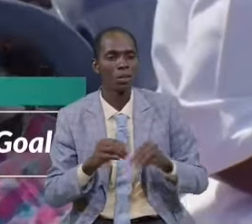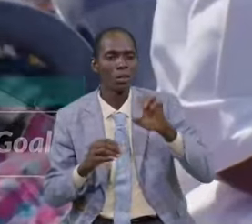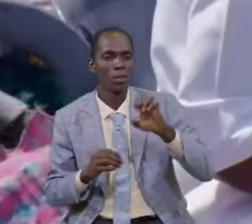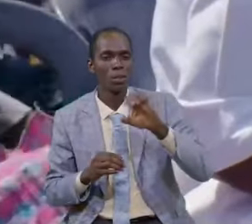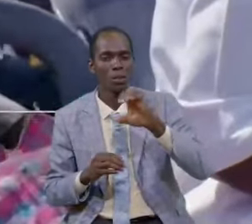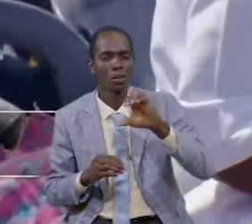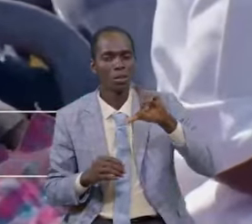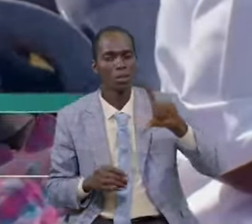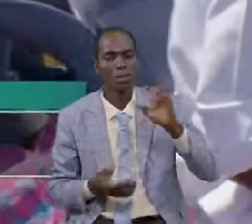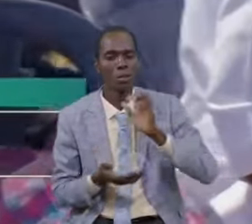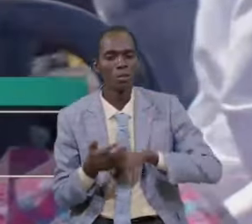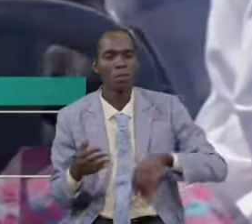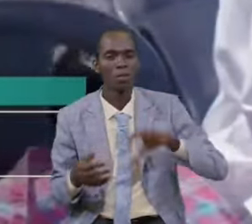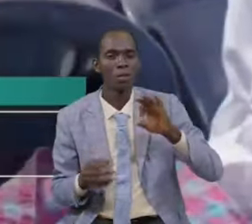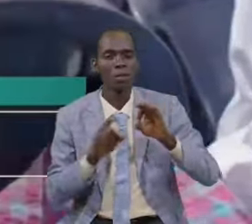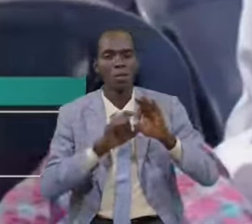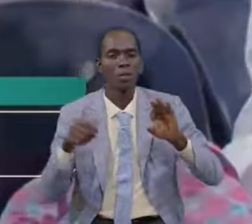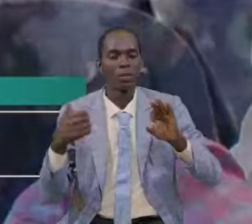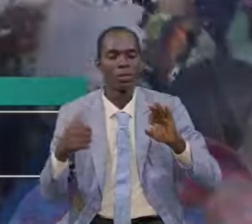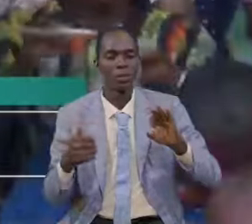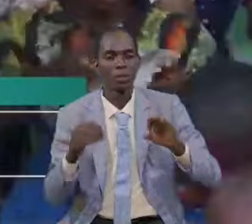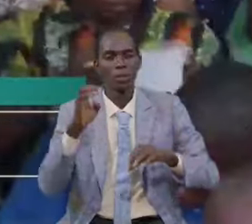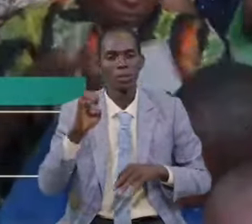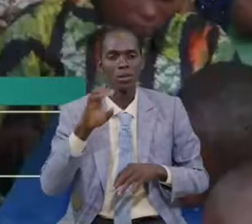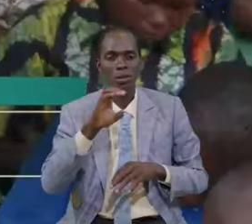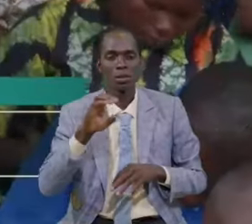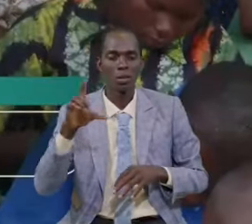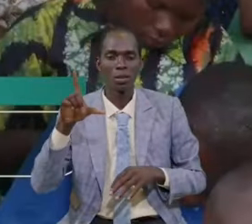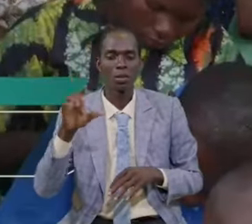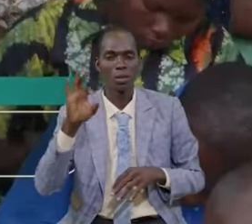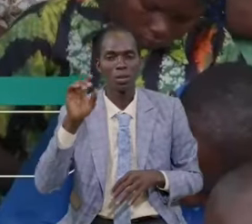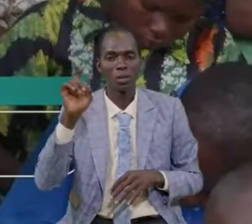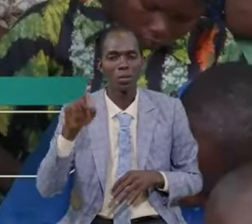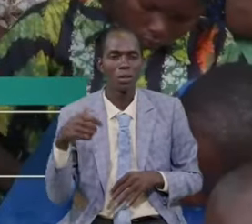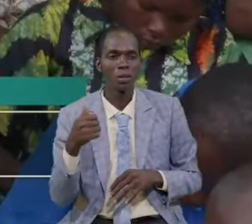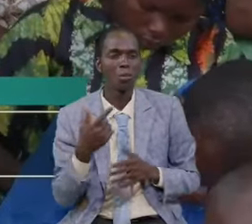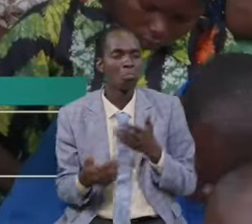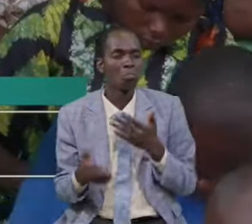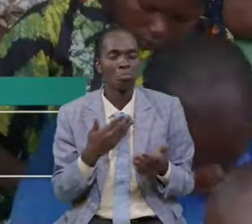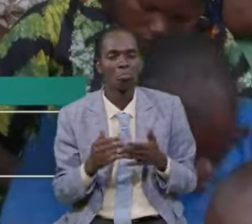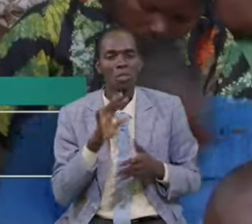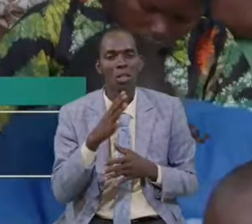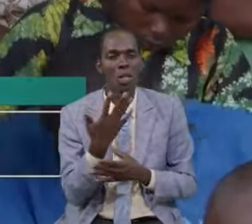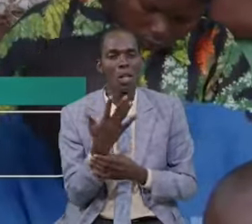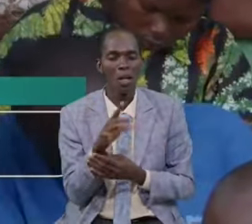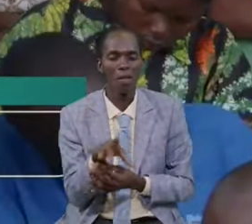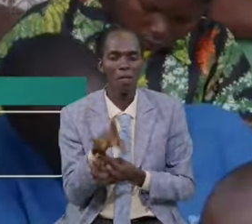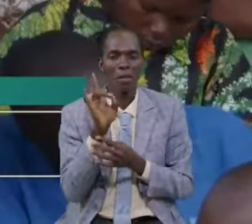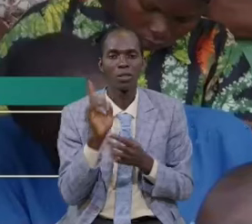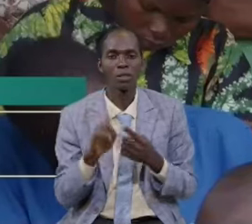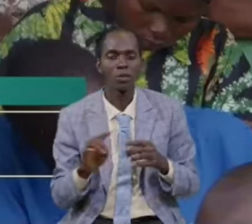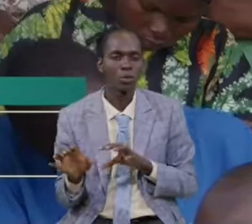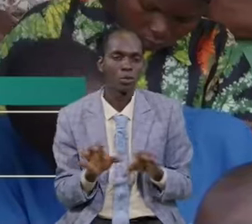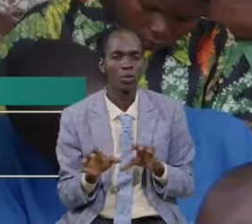verset 10. En Ecclésiaste 9, 10. Tout ce que ta main trouve à faire avec ta force,